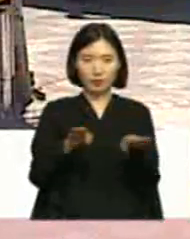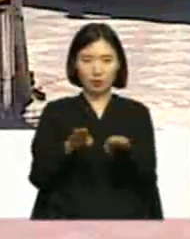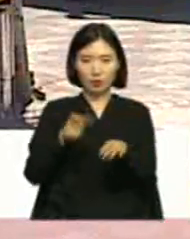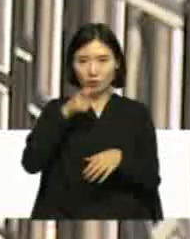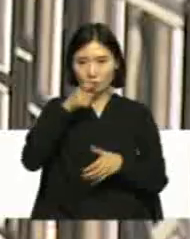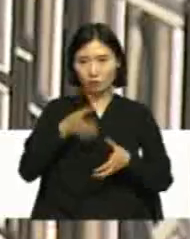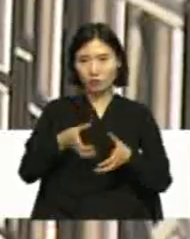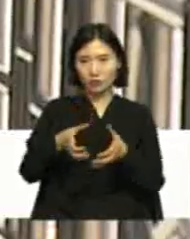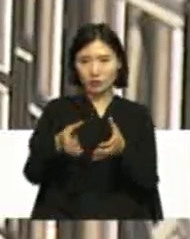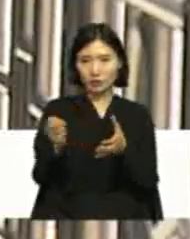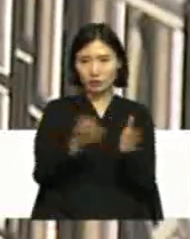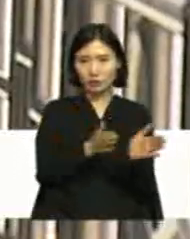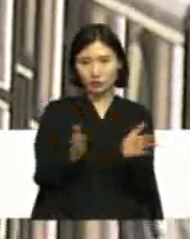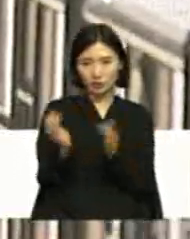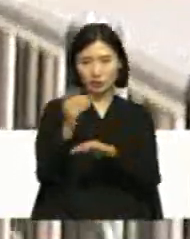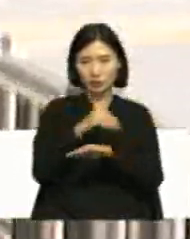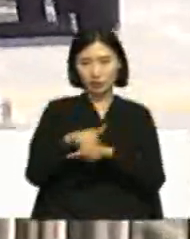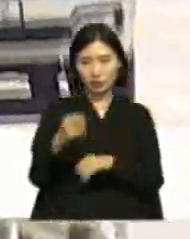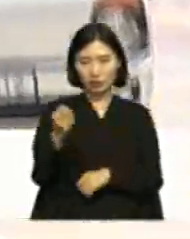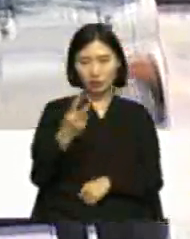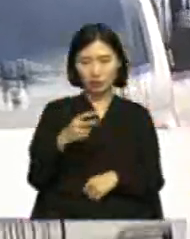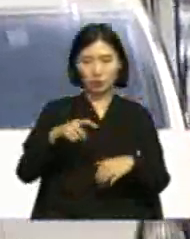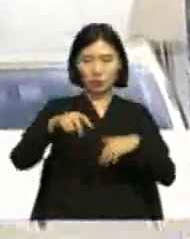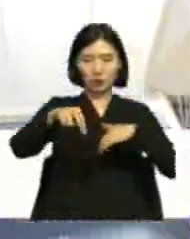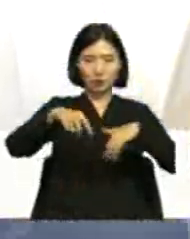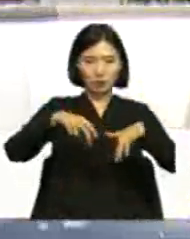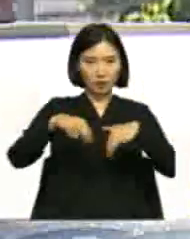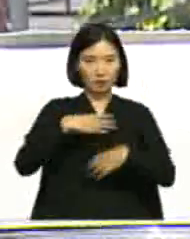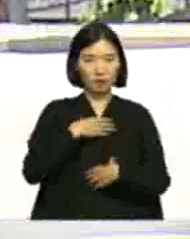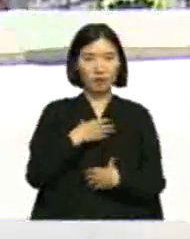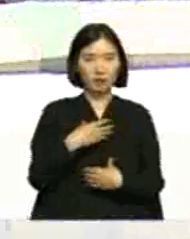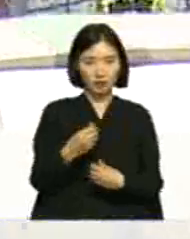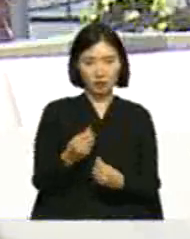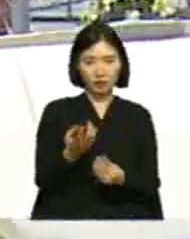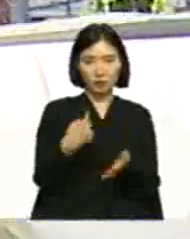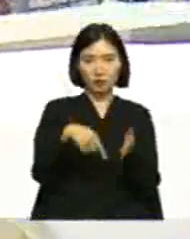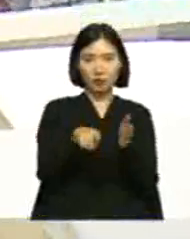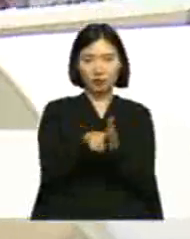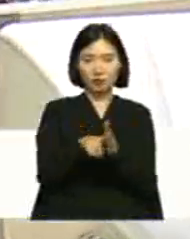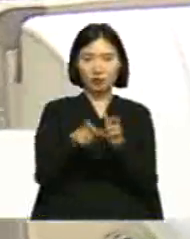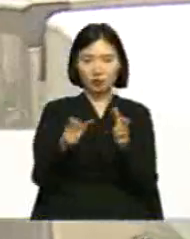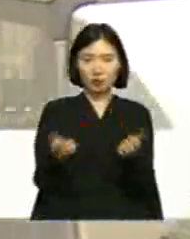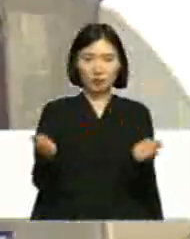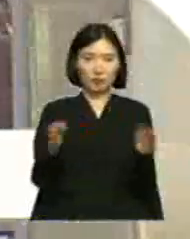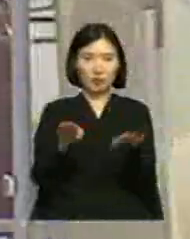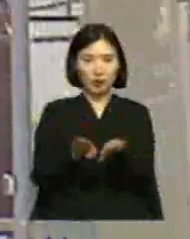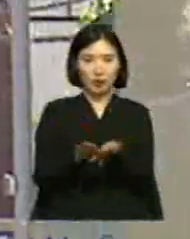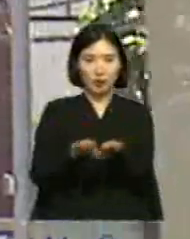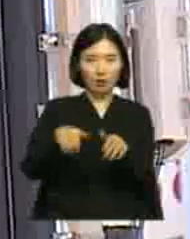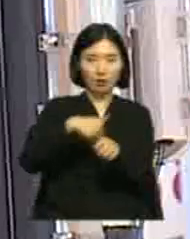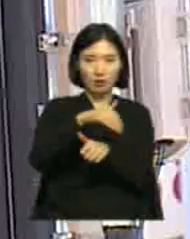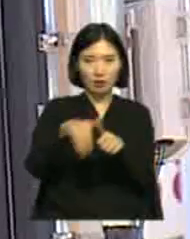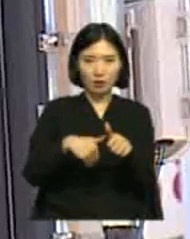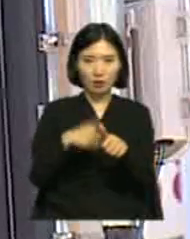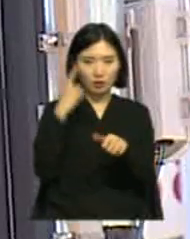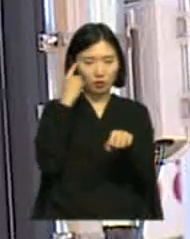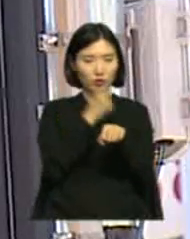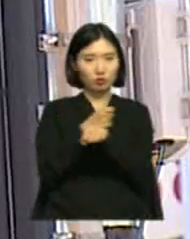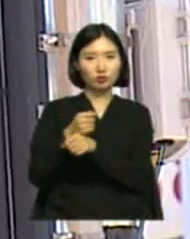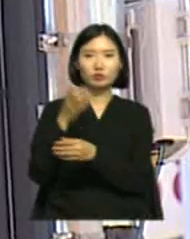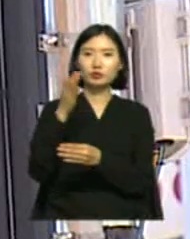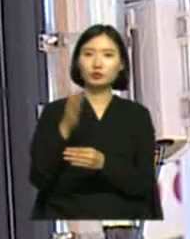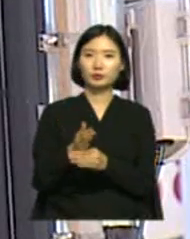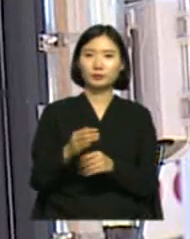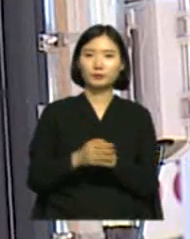등을 정비 한다고 밝혔습니다 아울러 거기 편한 거리 조성을 위해 지역내 보도에 대한 포장 실태 조사 용역을 시행 중이라고